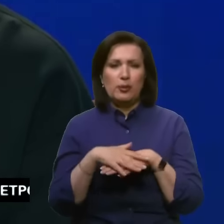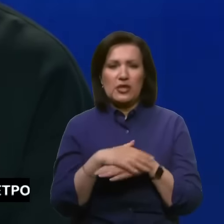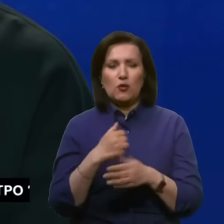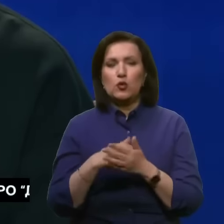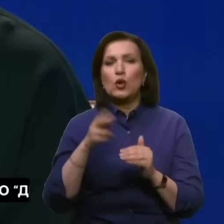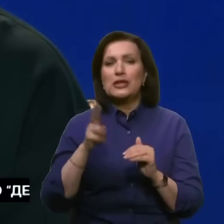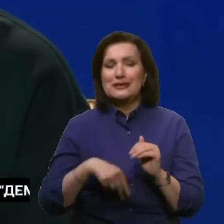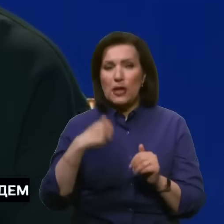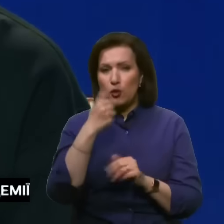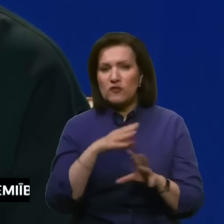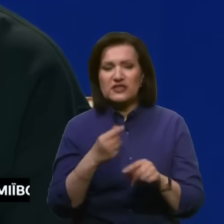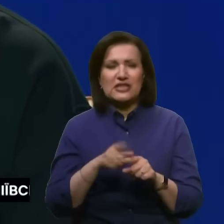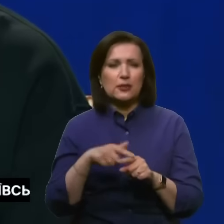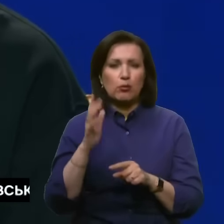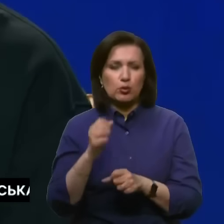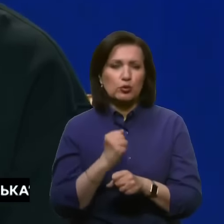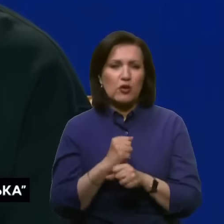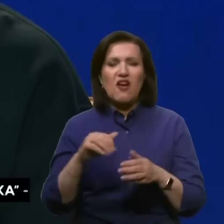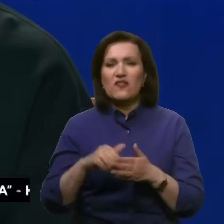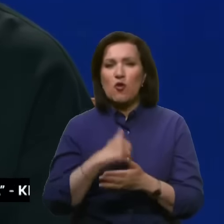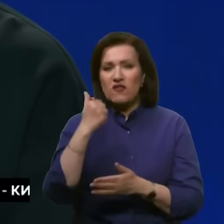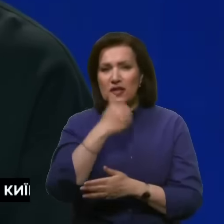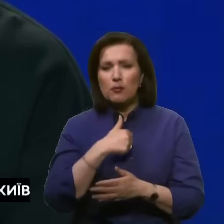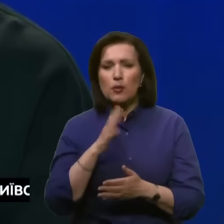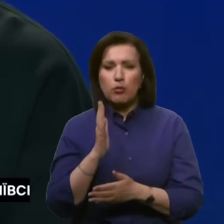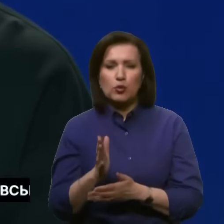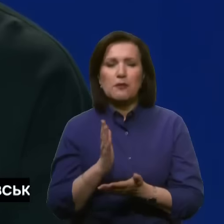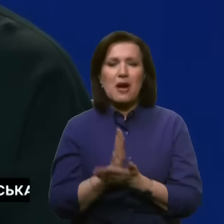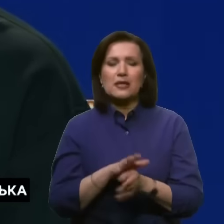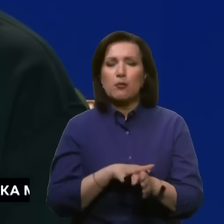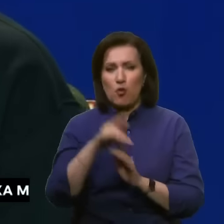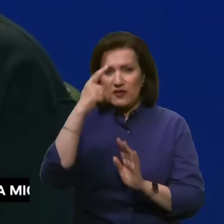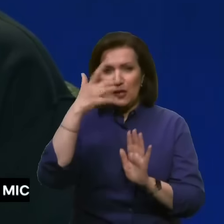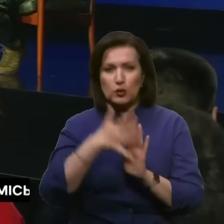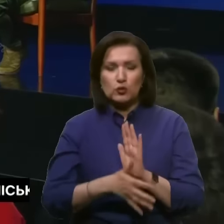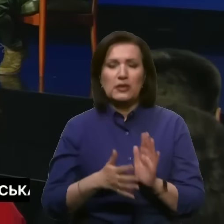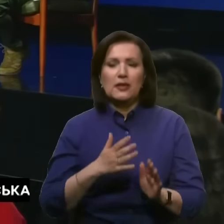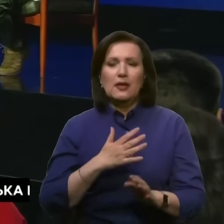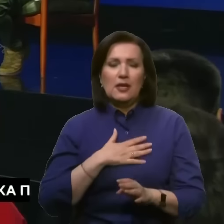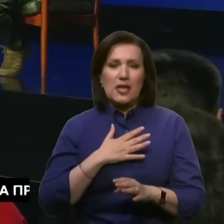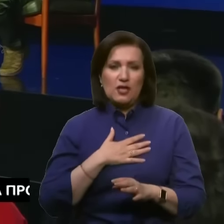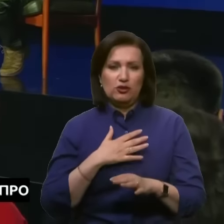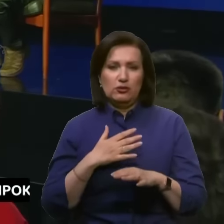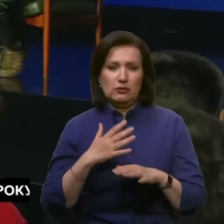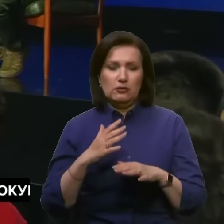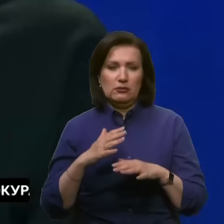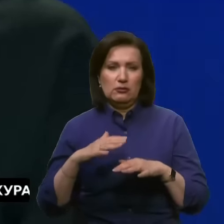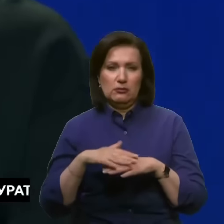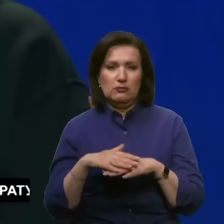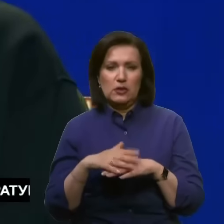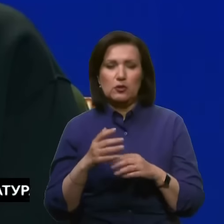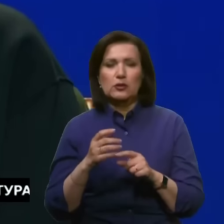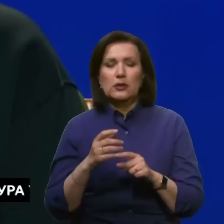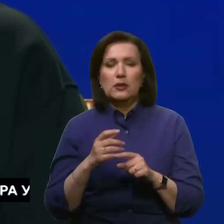до кінця року, все це буде зроблено в новий рік. Ми будемо мати повне розуміння наших розрахунків. Що стосується